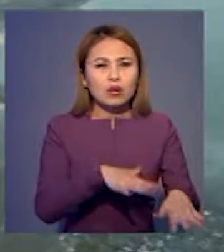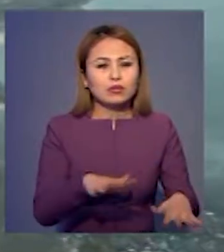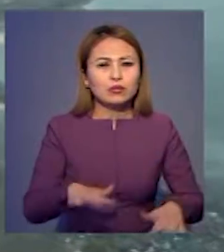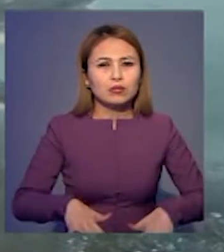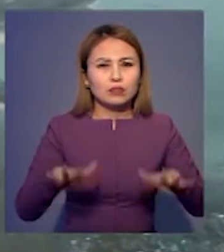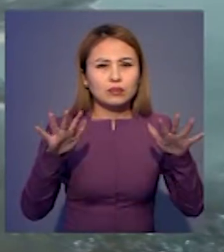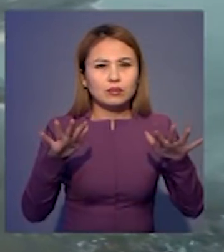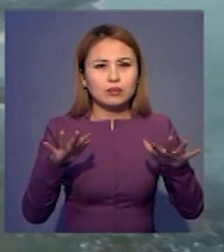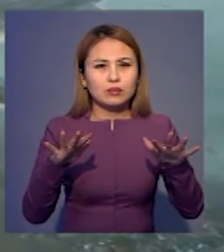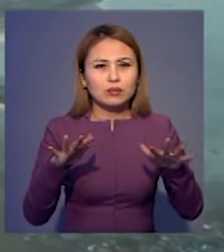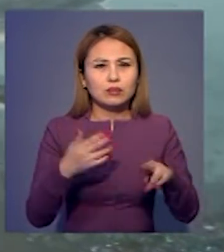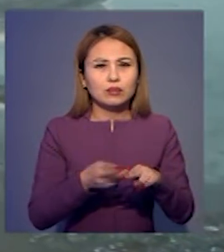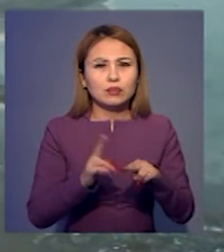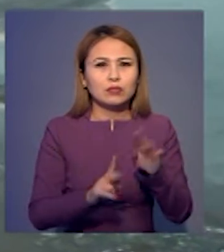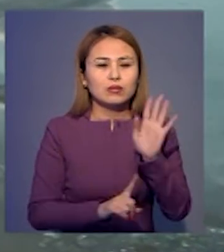кетті.